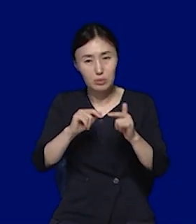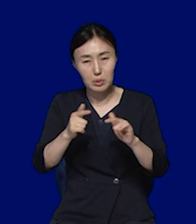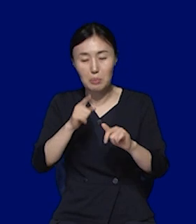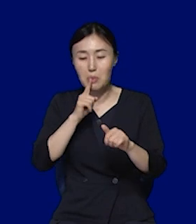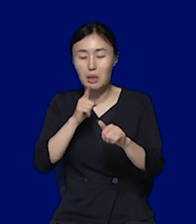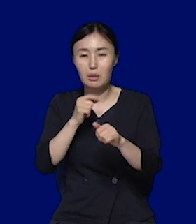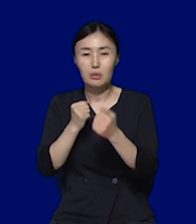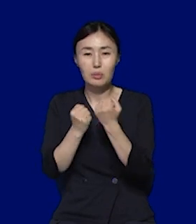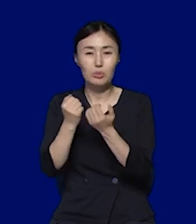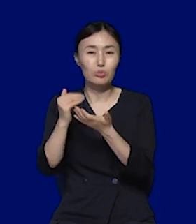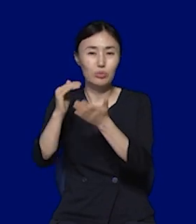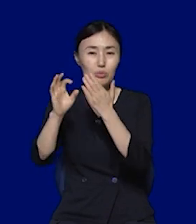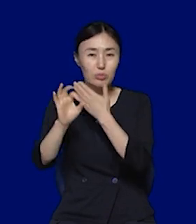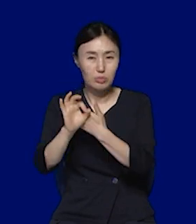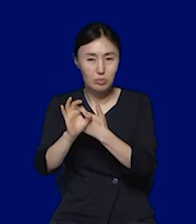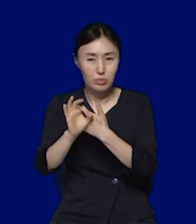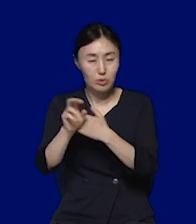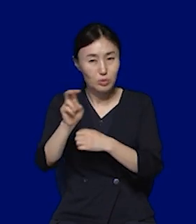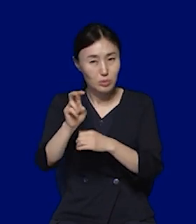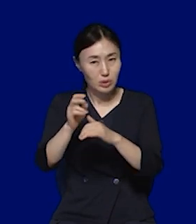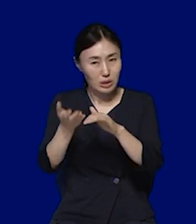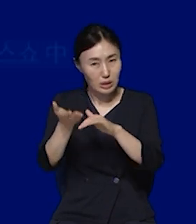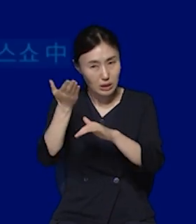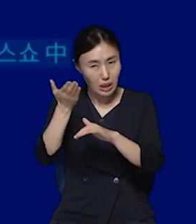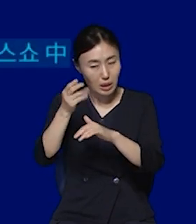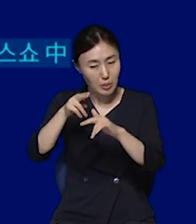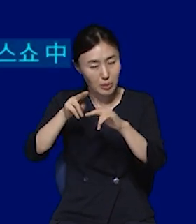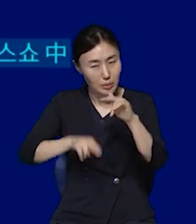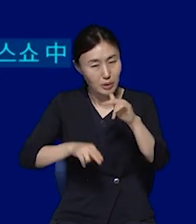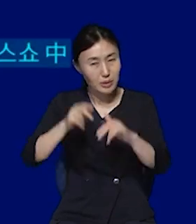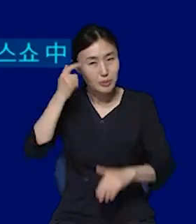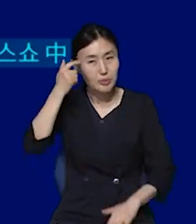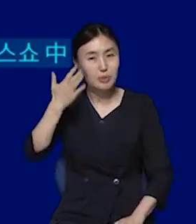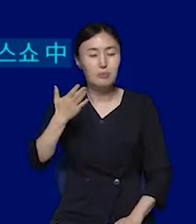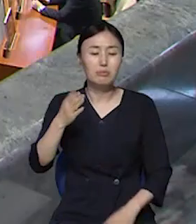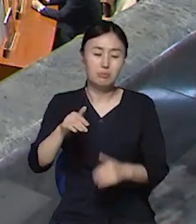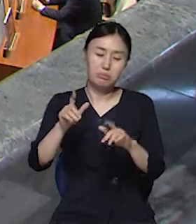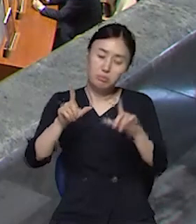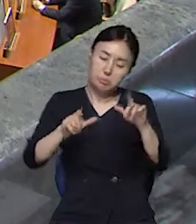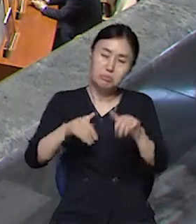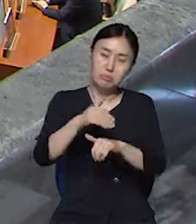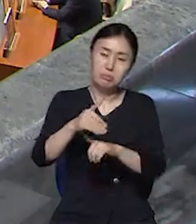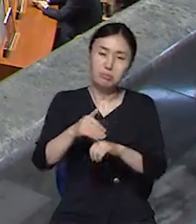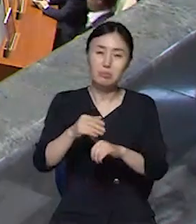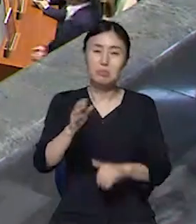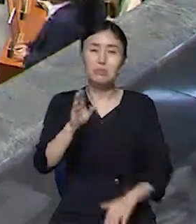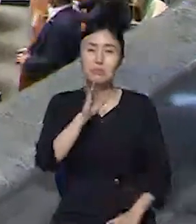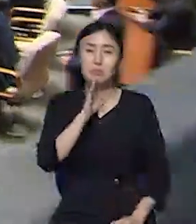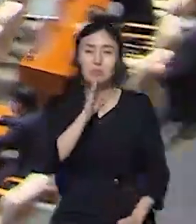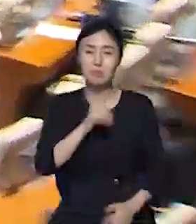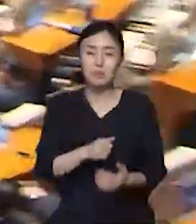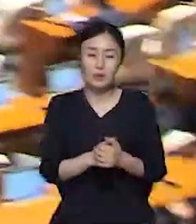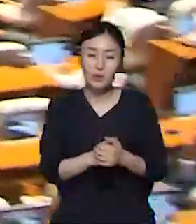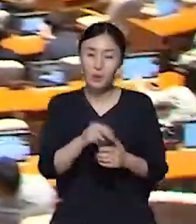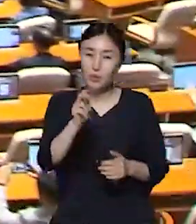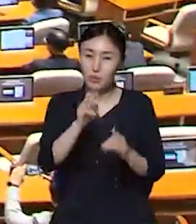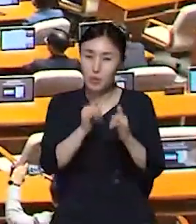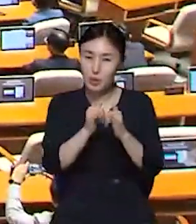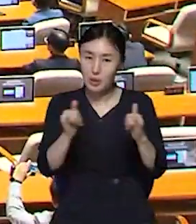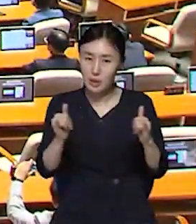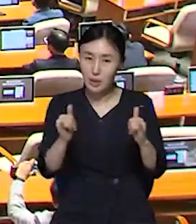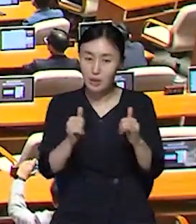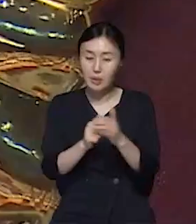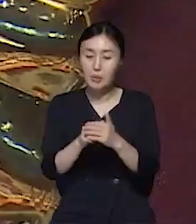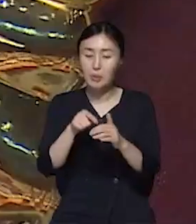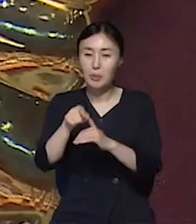그 몰표를 주실 거라고 생각합니다. 20명 이상이 될 수 있다고 보세요? 상황에 따라서는요. 20명은 원내 교섭단체 구성